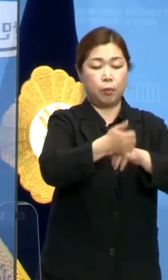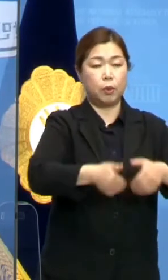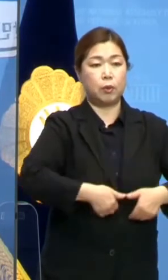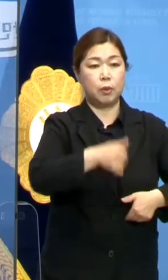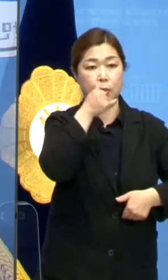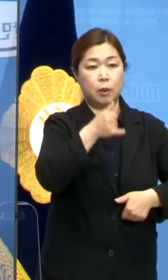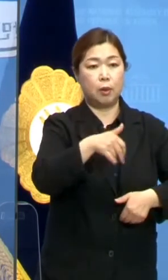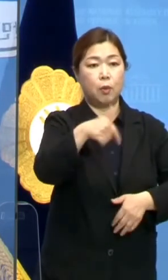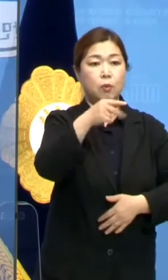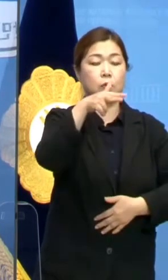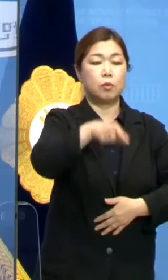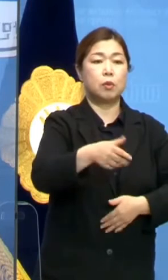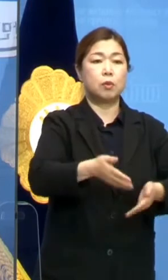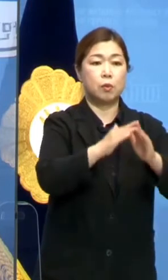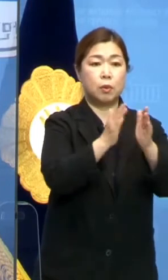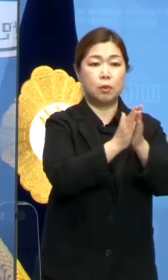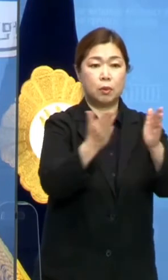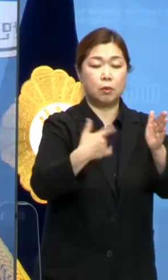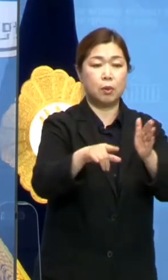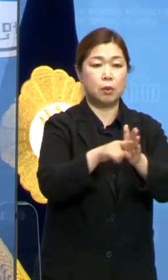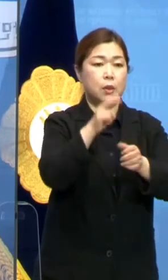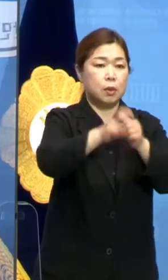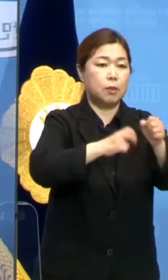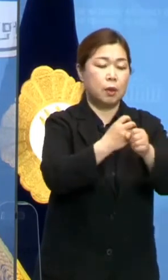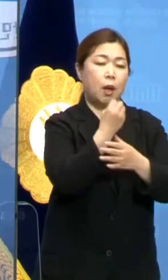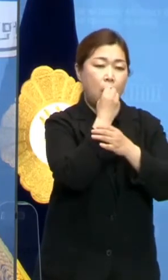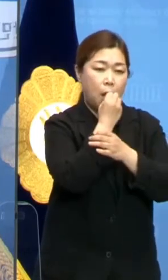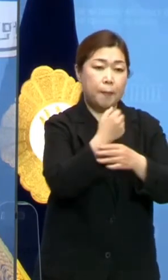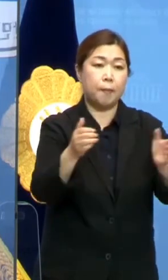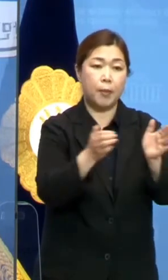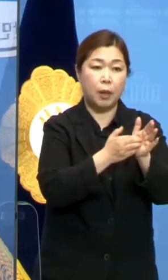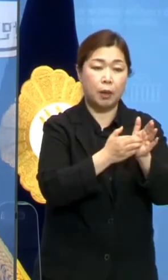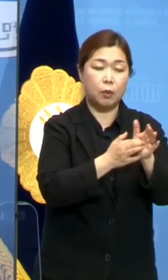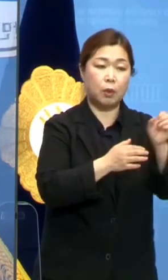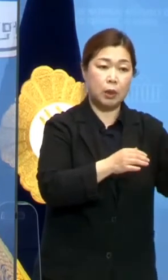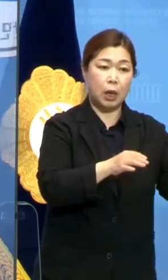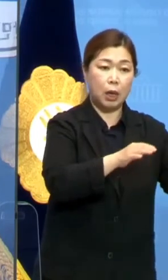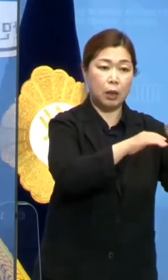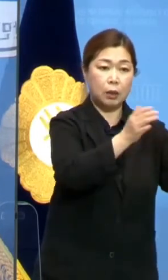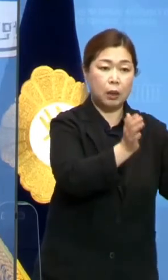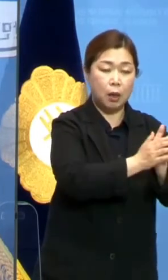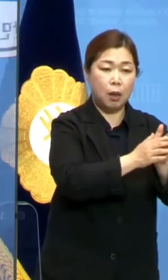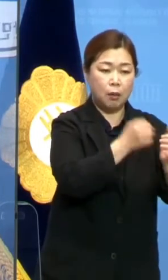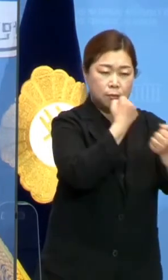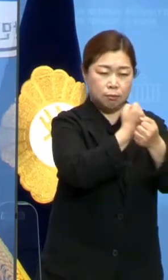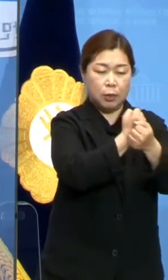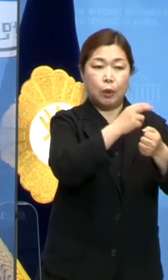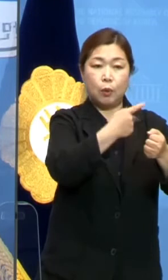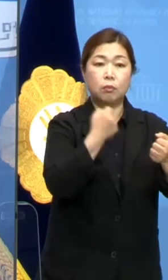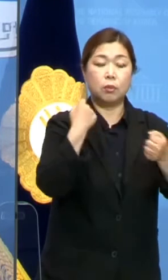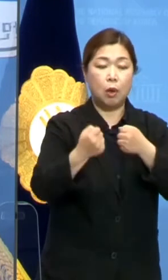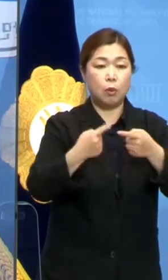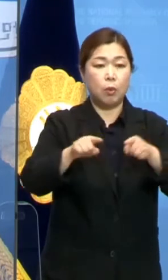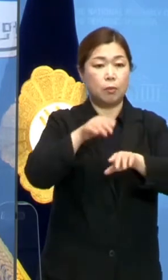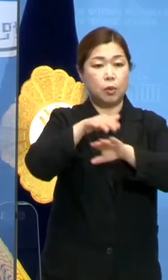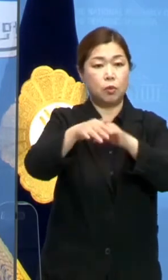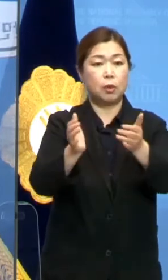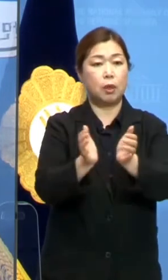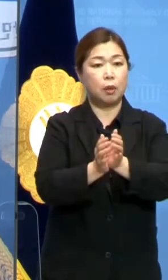공수처 출범을 위해 국민들은 20여 년을 기다려왔고 야당의 몽리에도 불구하고